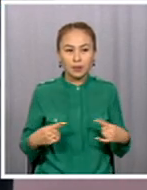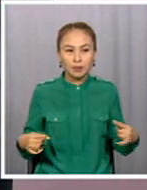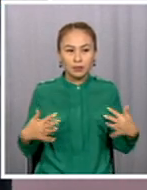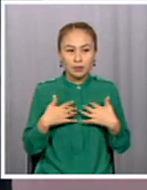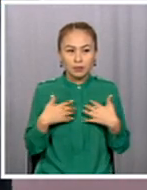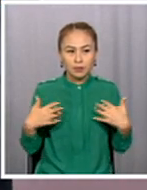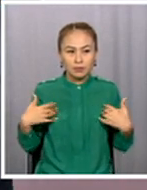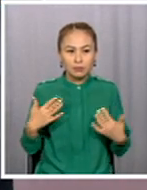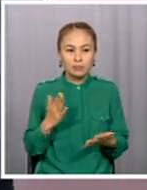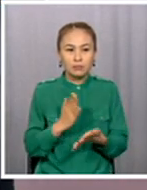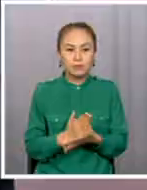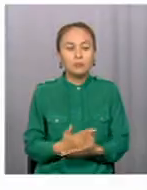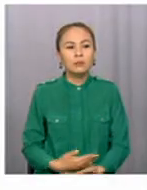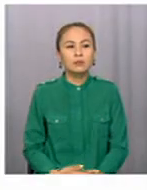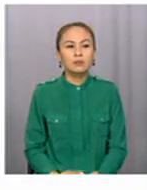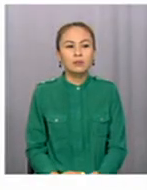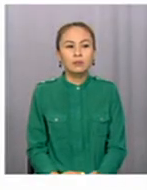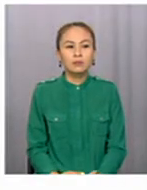жануарлар бейнеленген.